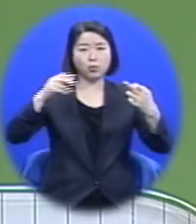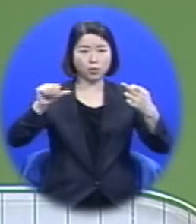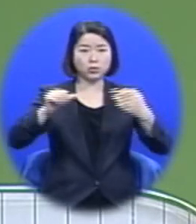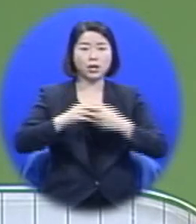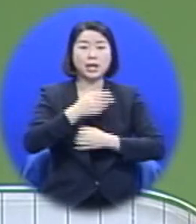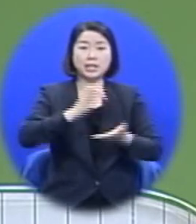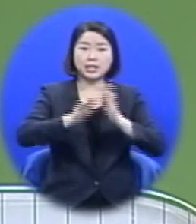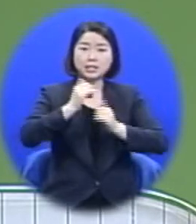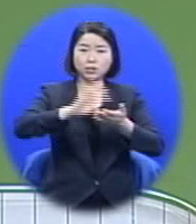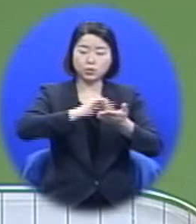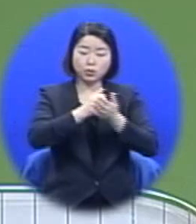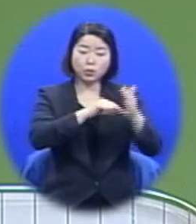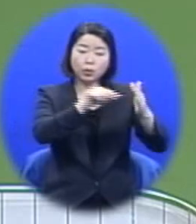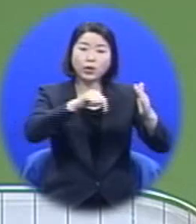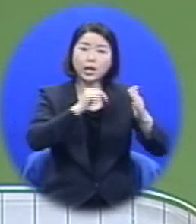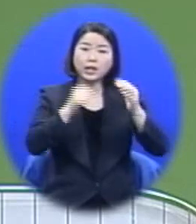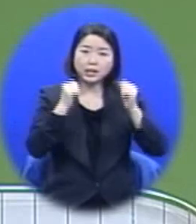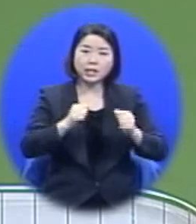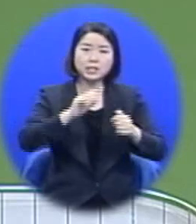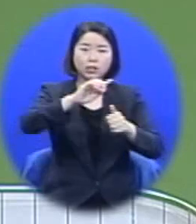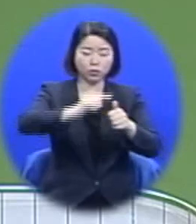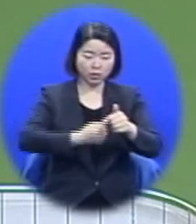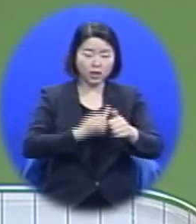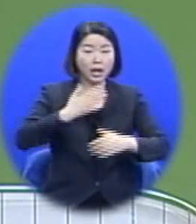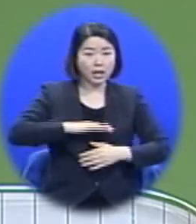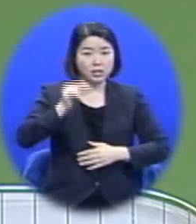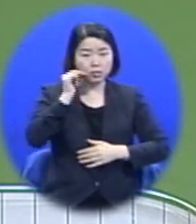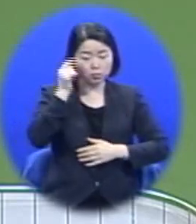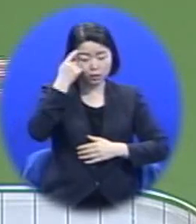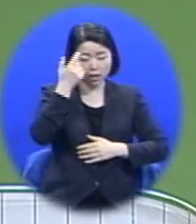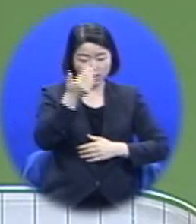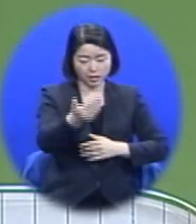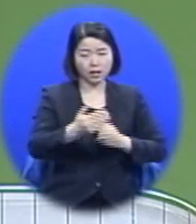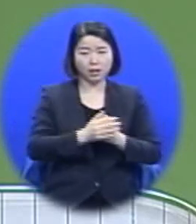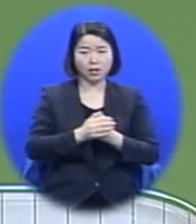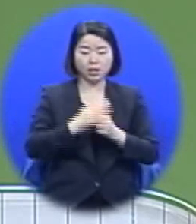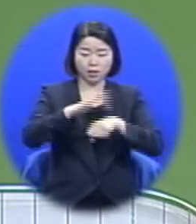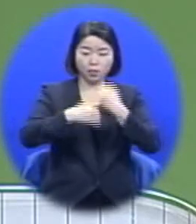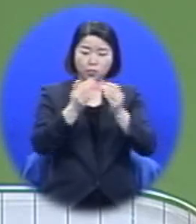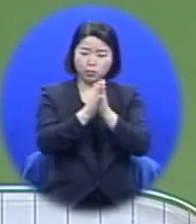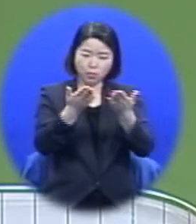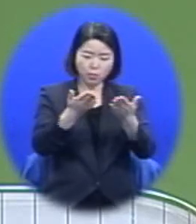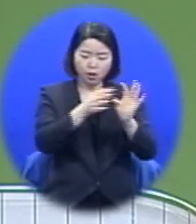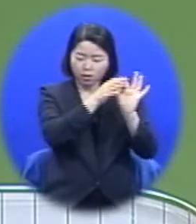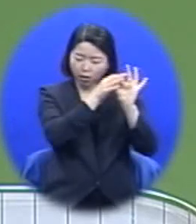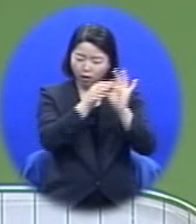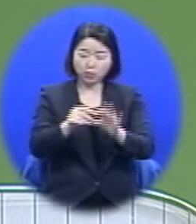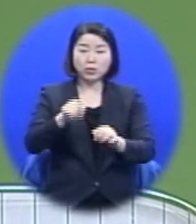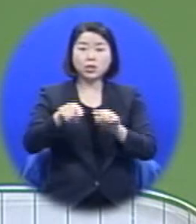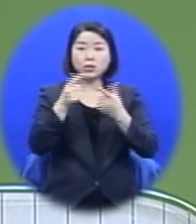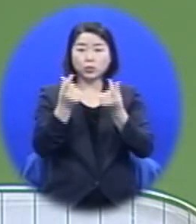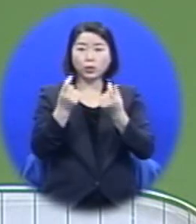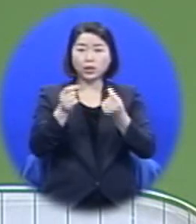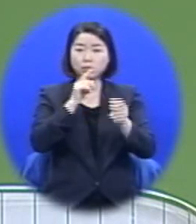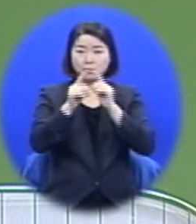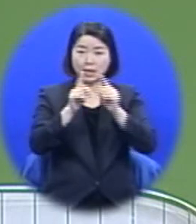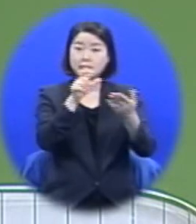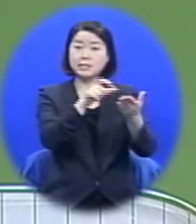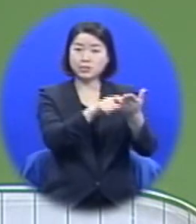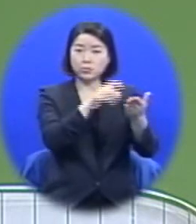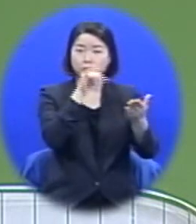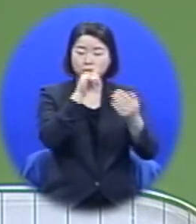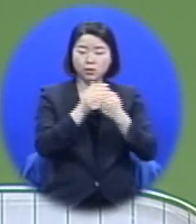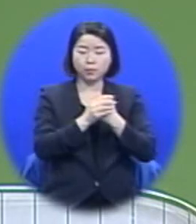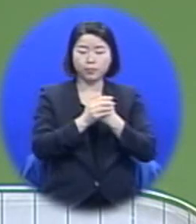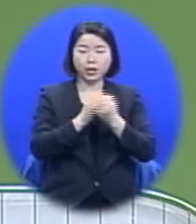스스로 알지 못하느냐 성경은 계속해서 이 말씀을 하고 계십니다 예수를 믿은 우리들을